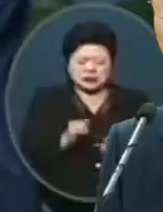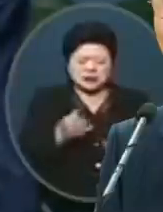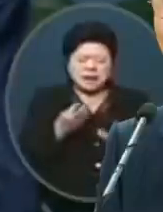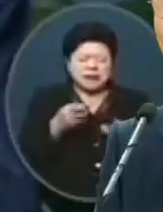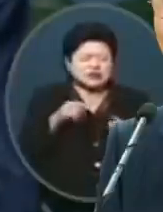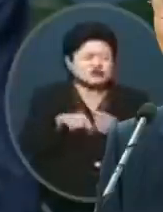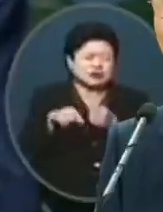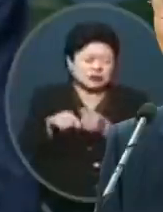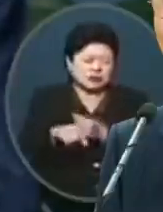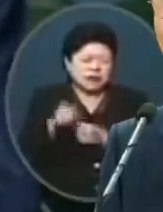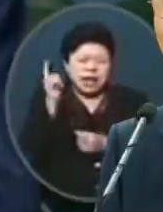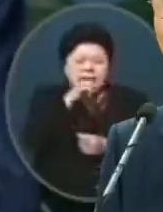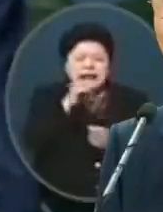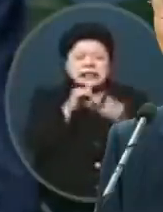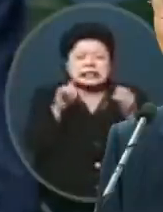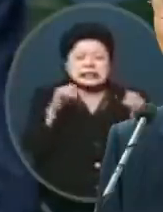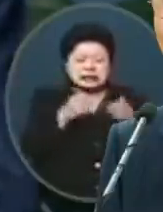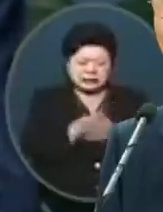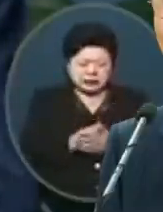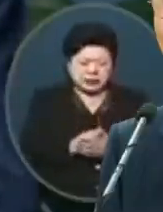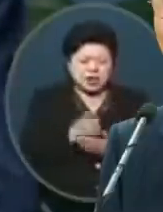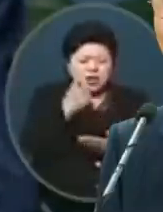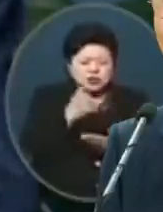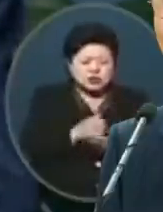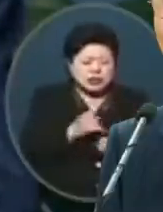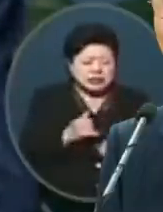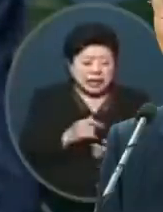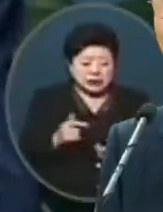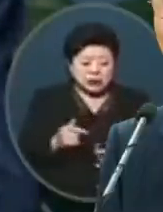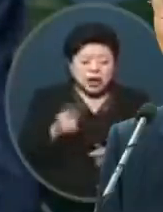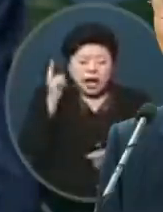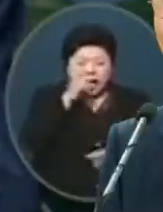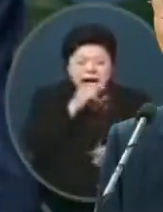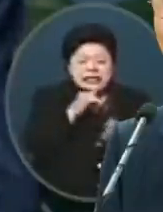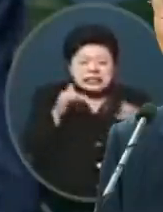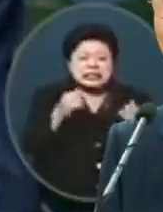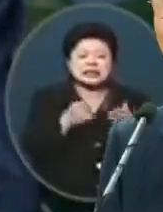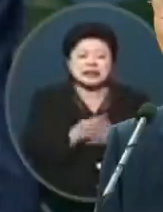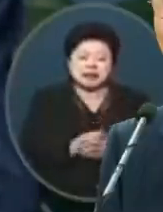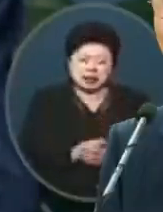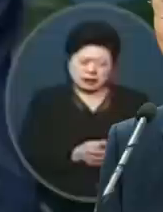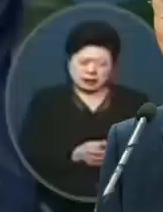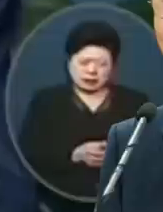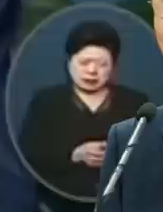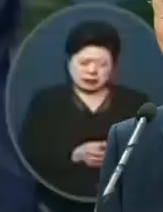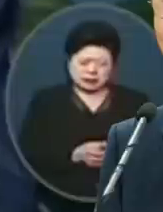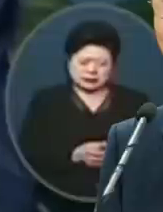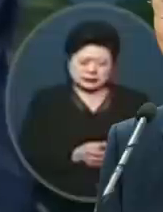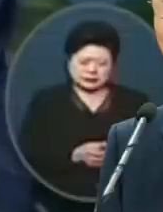그는 악인이 그렇게 하는 것입니다. 죄인은 그 근처도 못 갑니다. 악인이 그렇게 하는 것입니다.